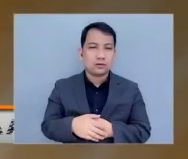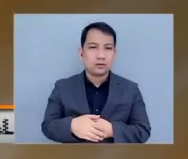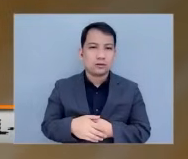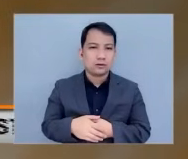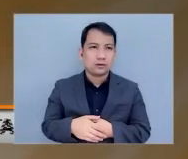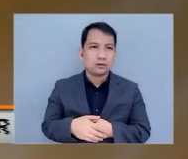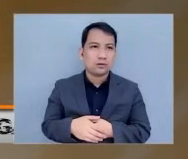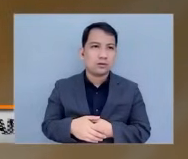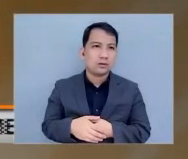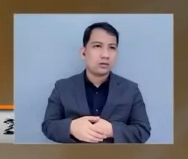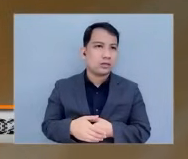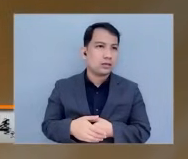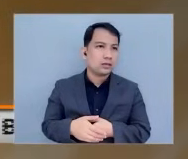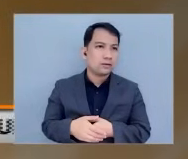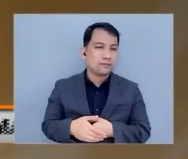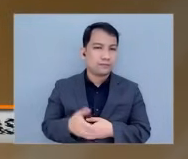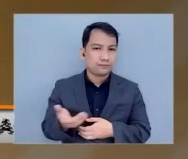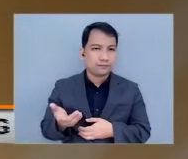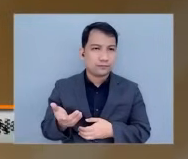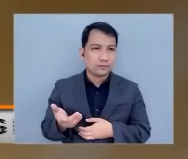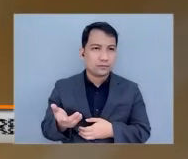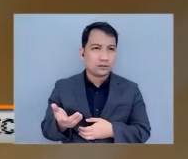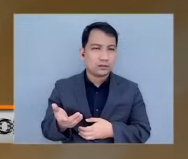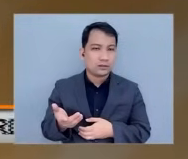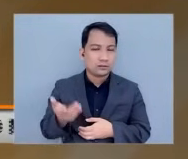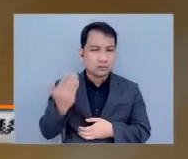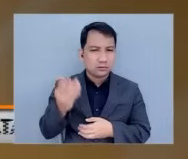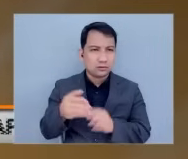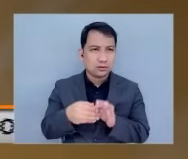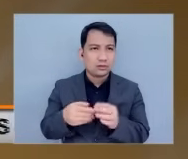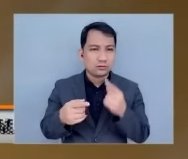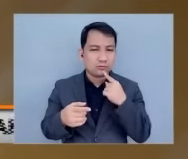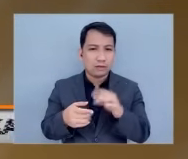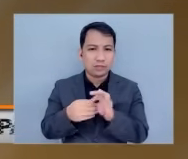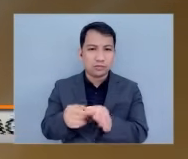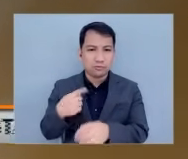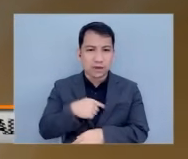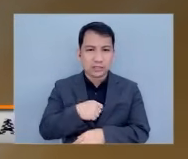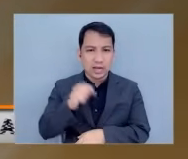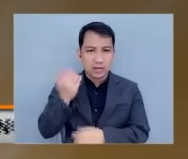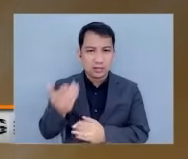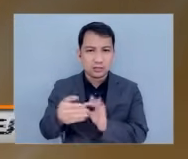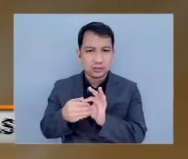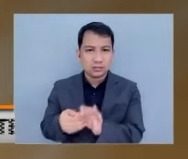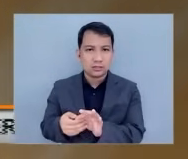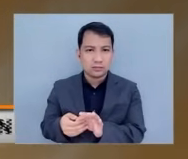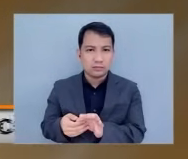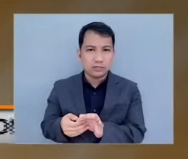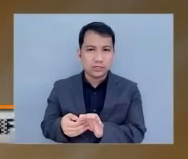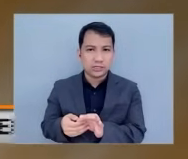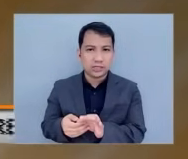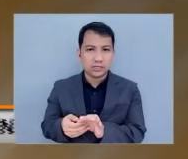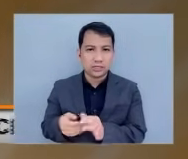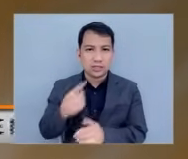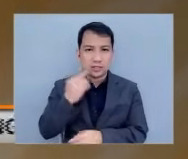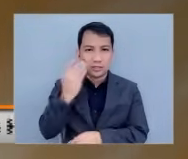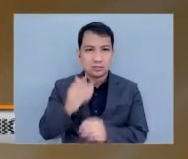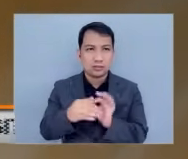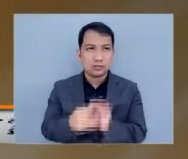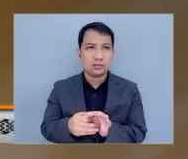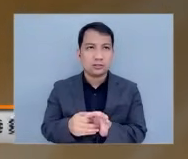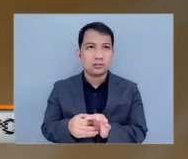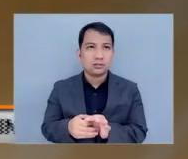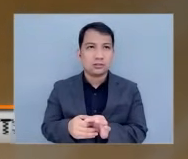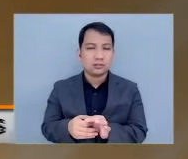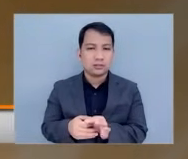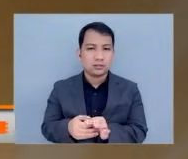bata. Eh di siyempre sa isip-isip ko kung kayo ata talaga ni tatay, bakit ganun magsalita si tatay? Eh di dinala ko na yung bata. Ibabalik ko naman talaga kasi hindi